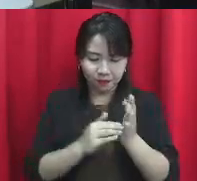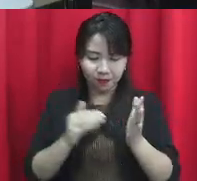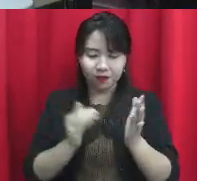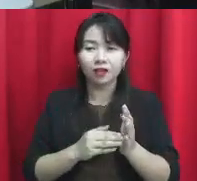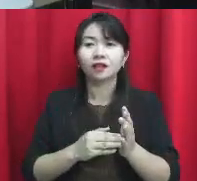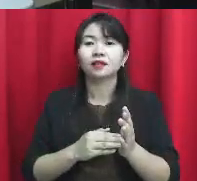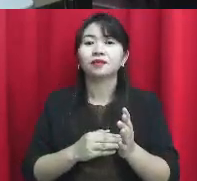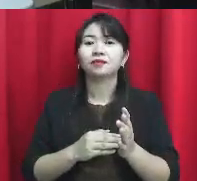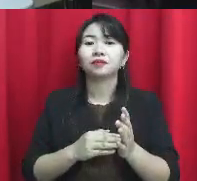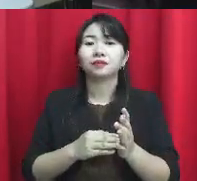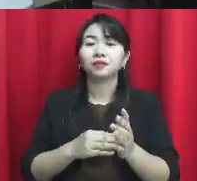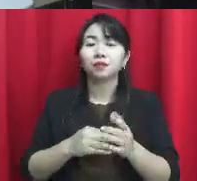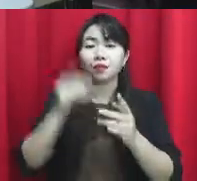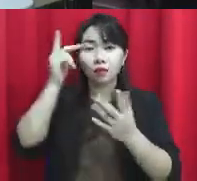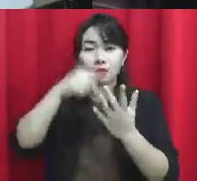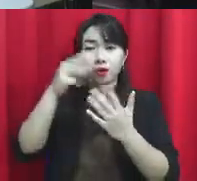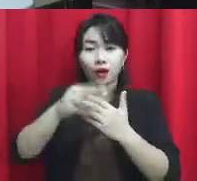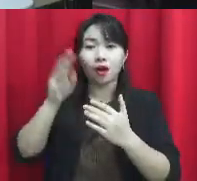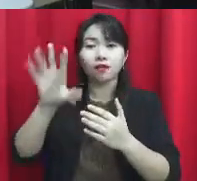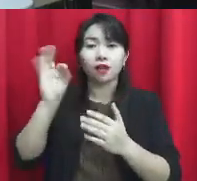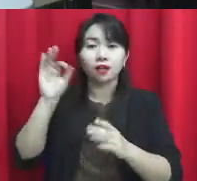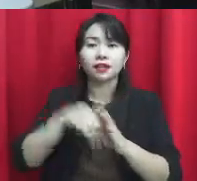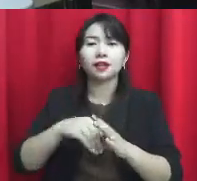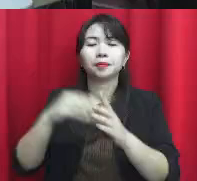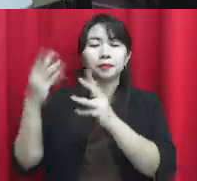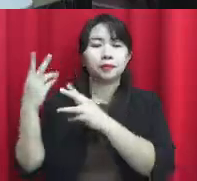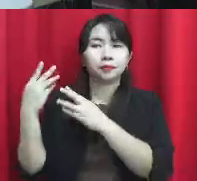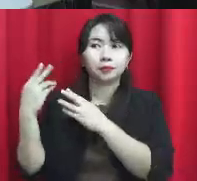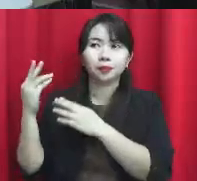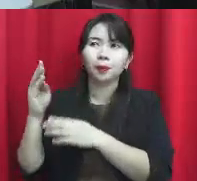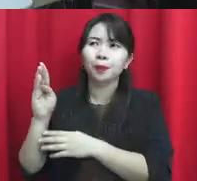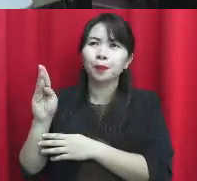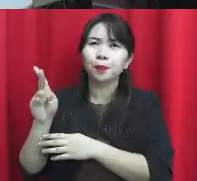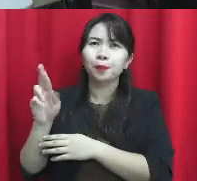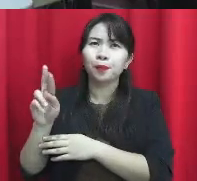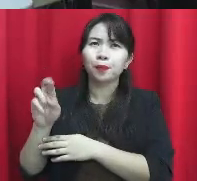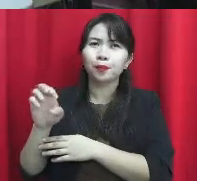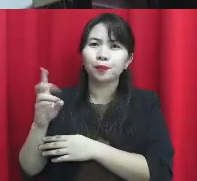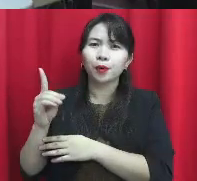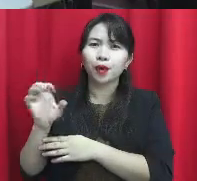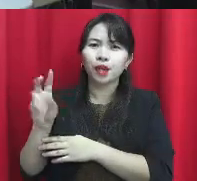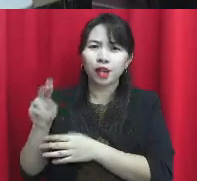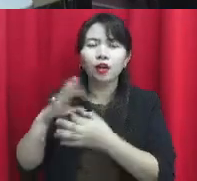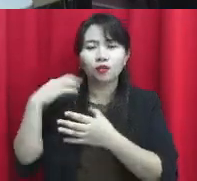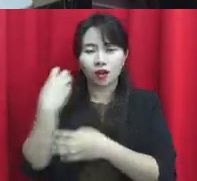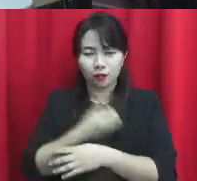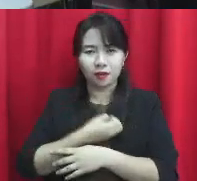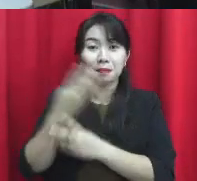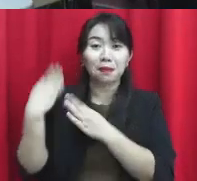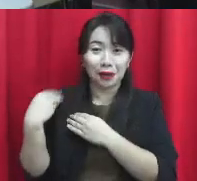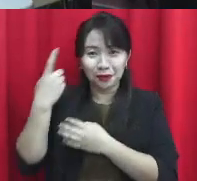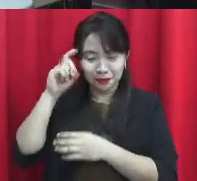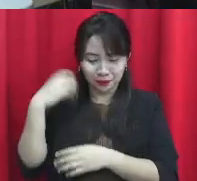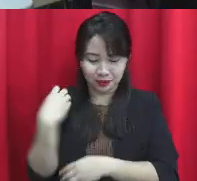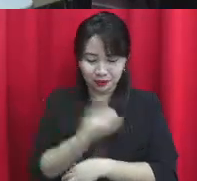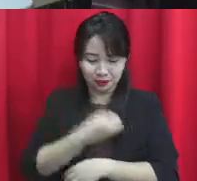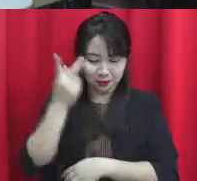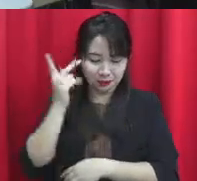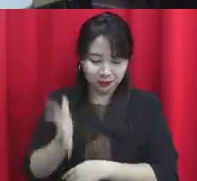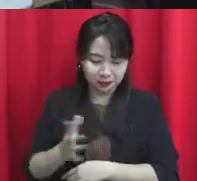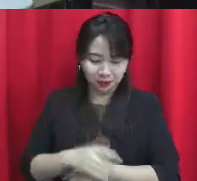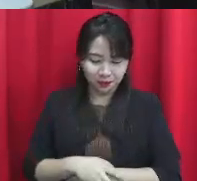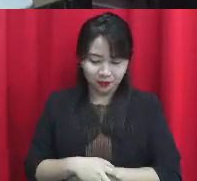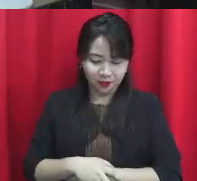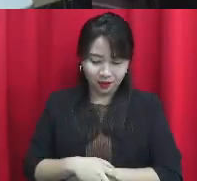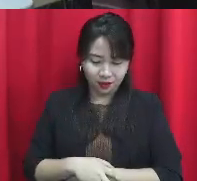founded in the burden of our Pastor Amen kaya again Iyun ang magandang pag-pray natin na patuloy nating makuha